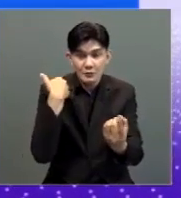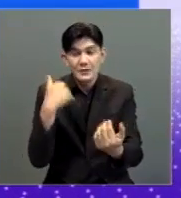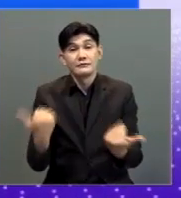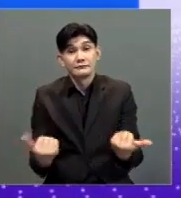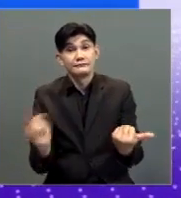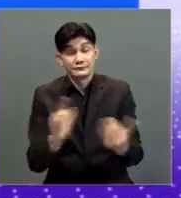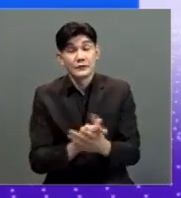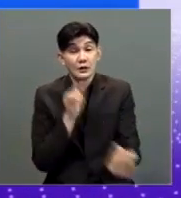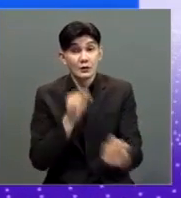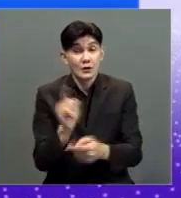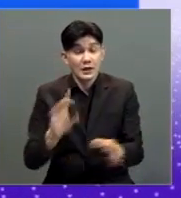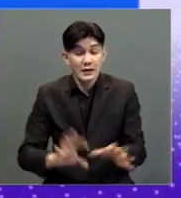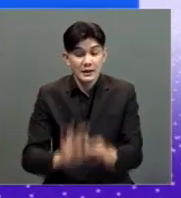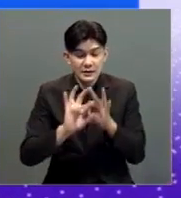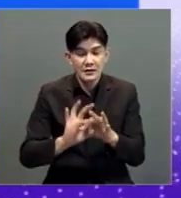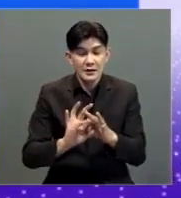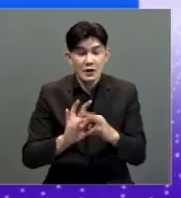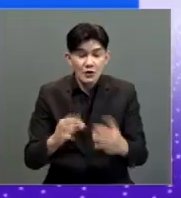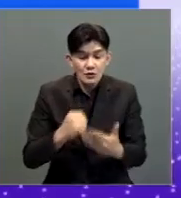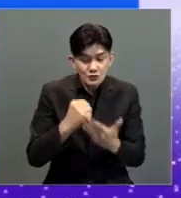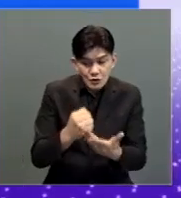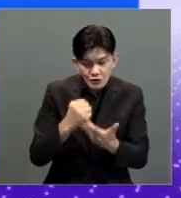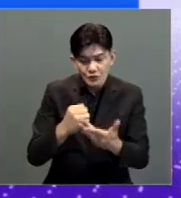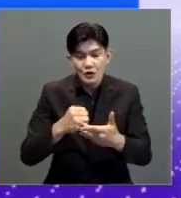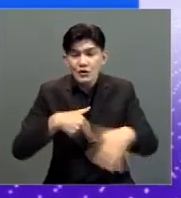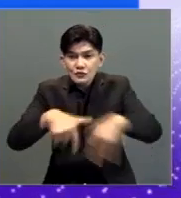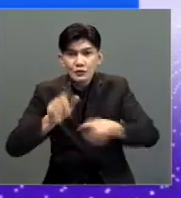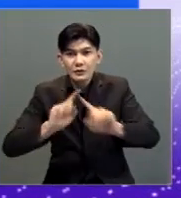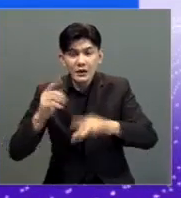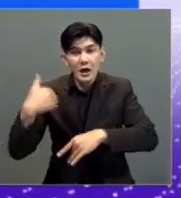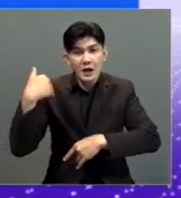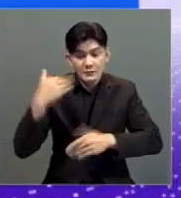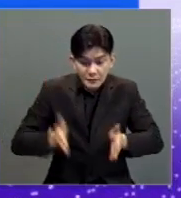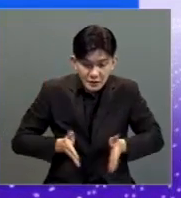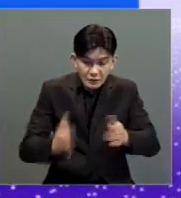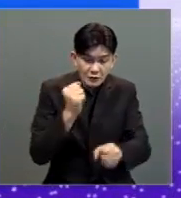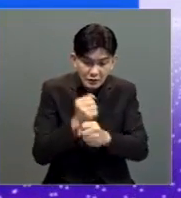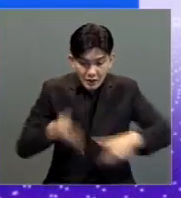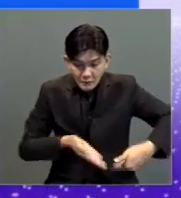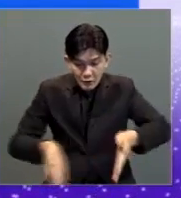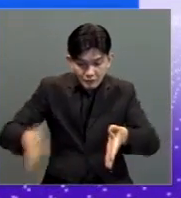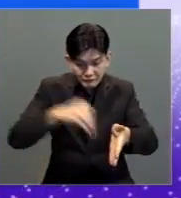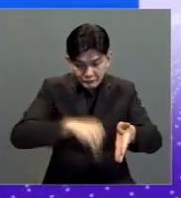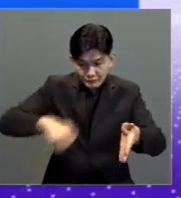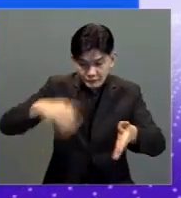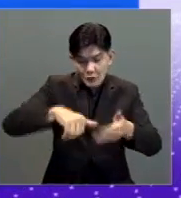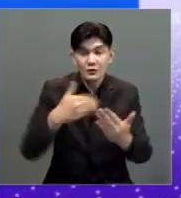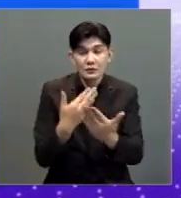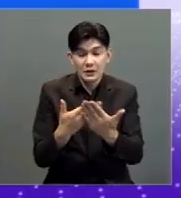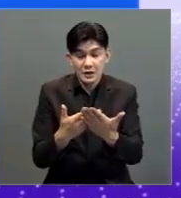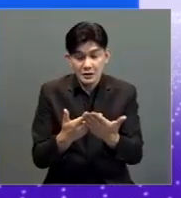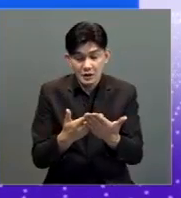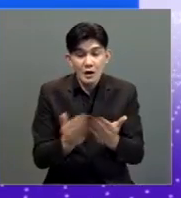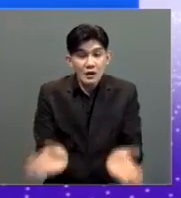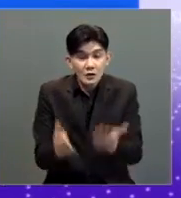กอันนึงก็คือจะลงไปเรื่องของสาธารณูปโภคในชุมชนก็คือทำถนนขุดลอกคูคลองอันนี้จะเป็นเงินที่จะเข้า